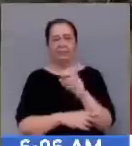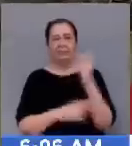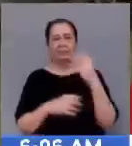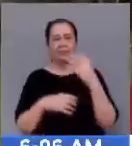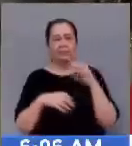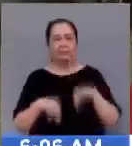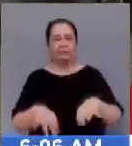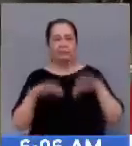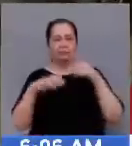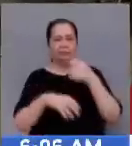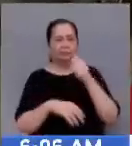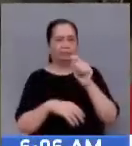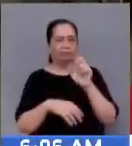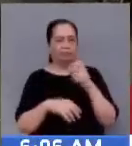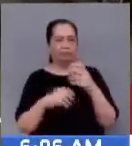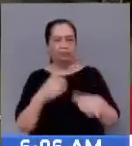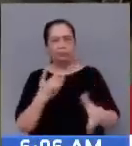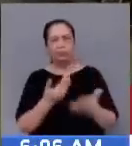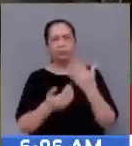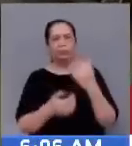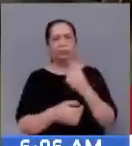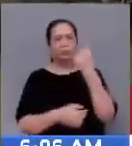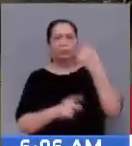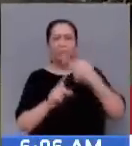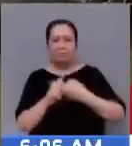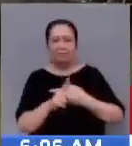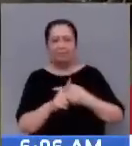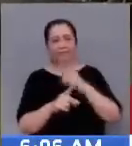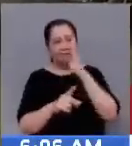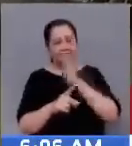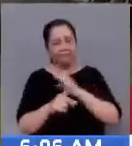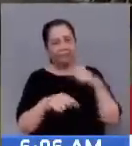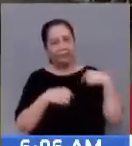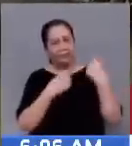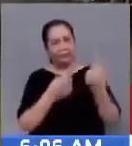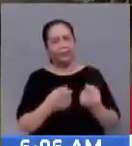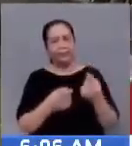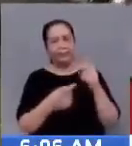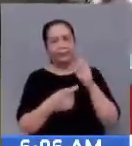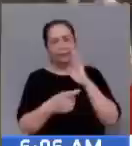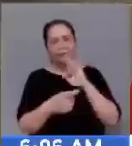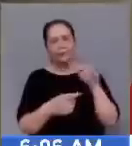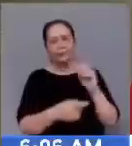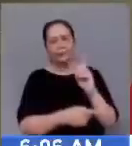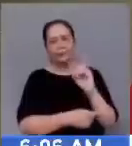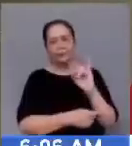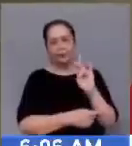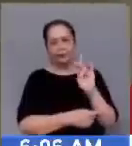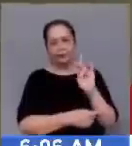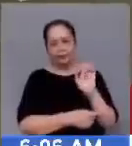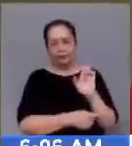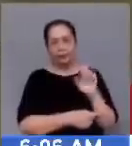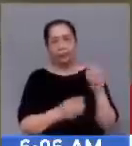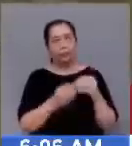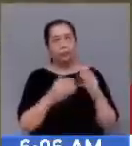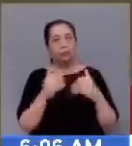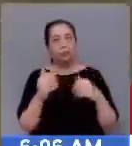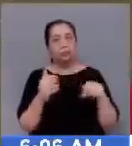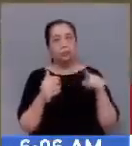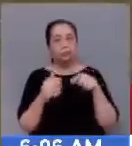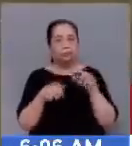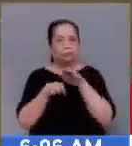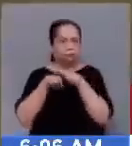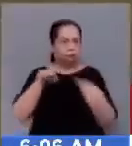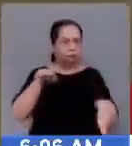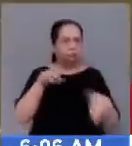na umabot na po sa halos isang buwan na mula nung masira nga po ito. At mahigit isang buwan na rin